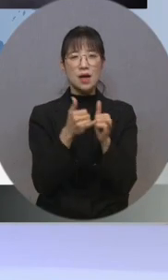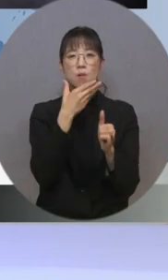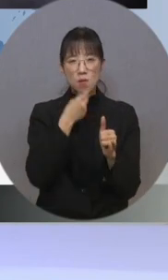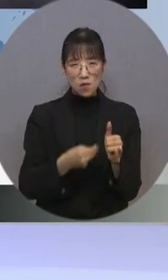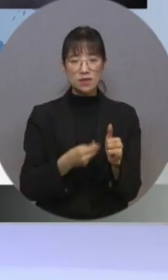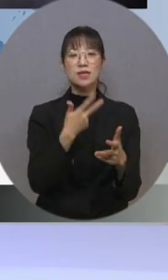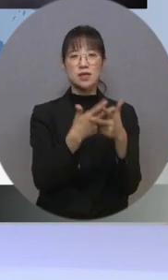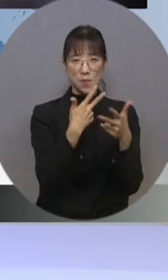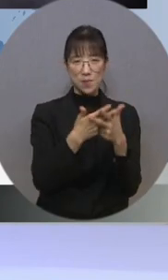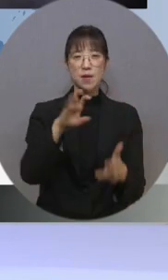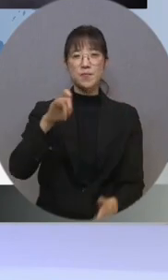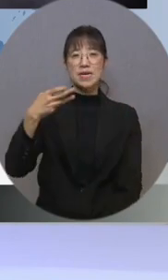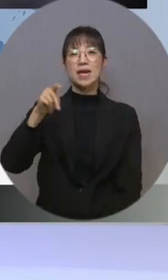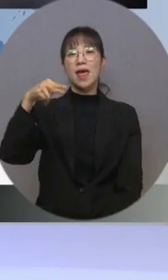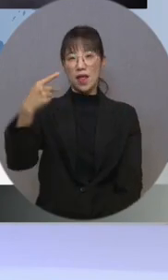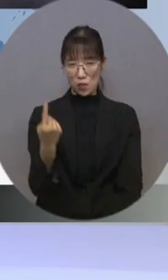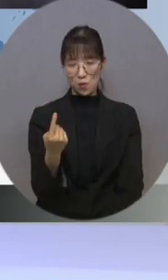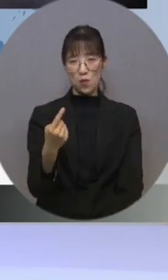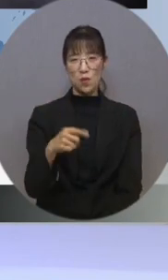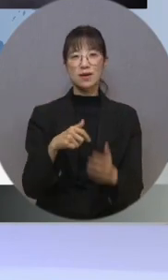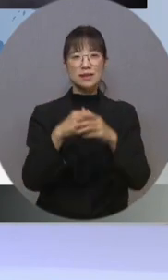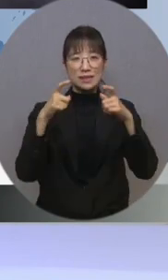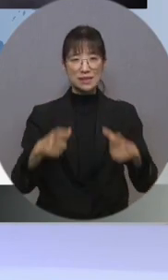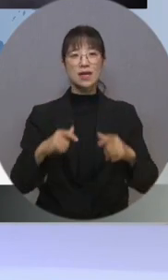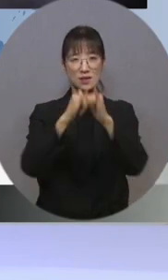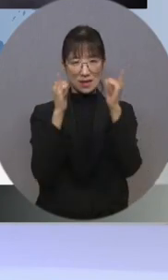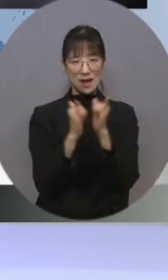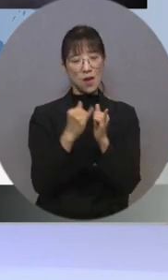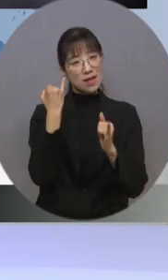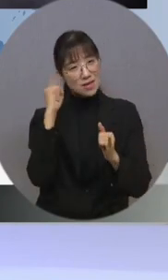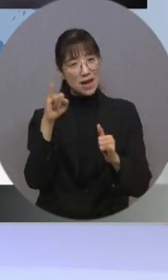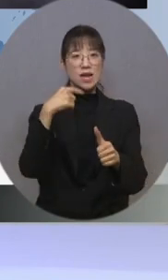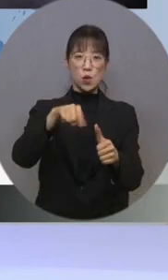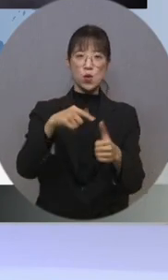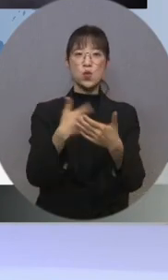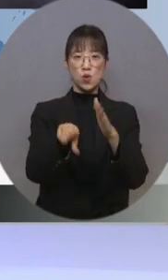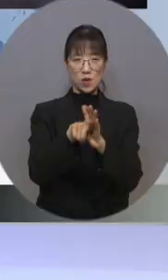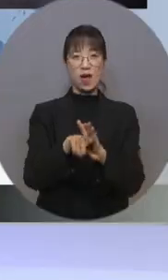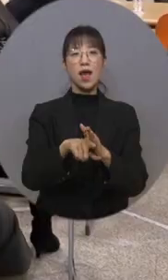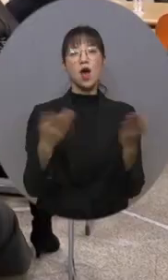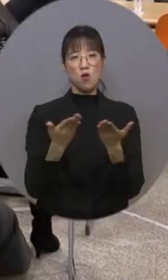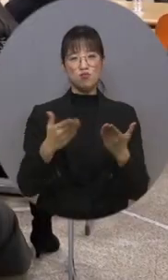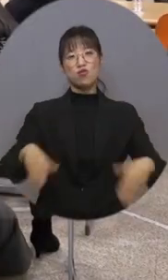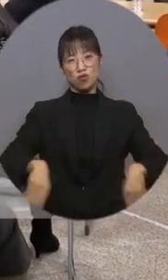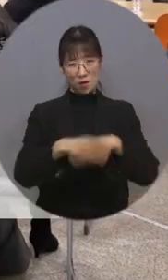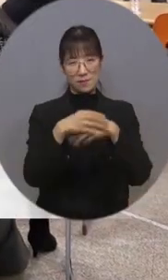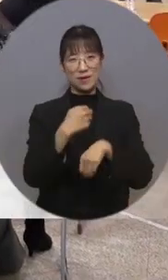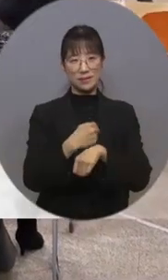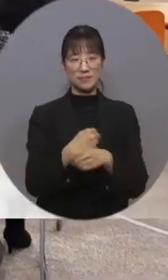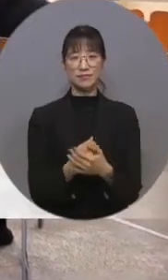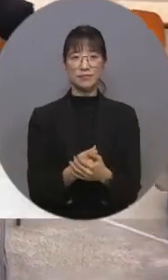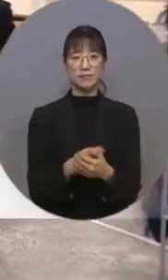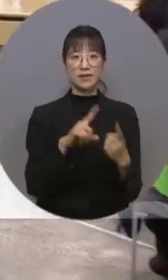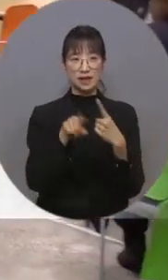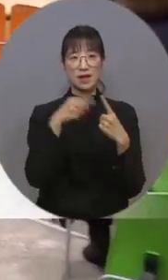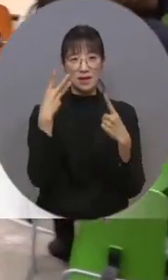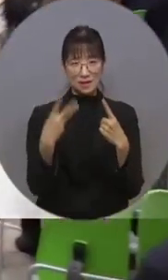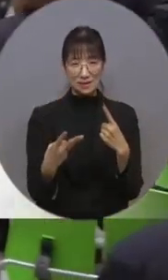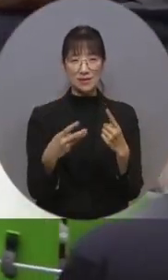한국지적발달장애인복지협회와 프레도가 지역사회 창의 교육을 위한 업무협약을 체결했습니다. 지난 3일